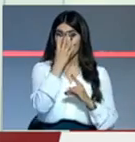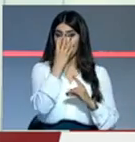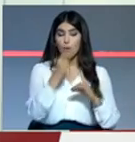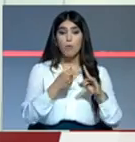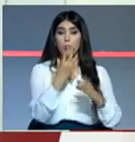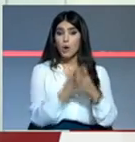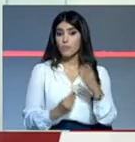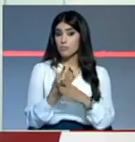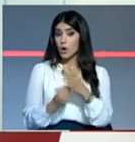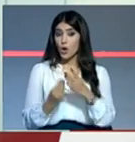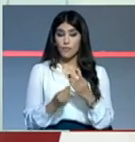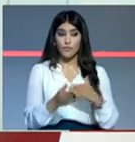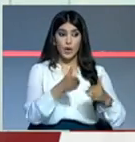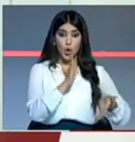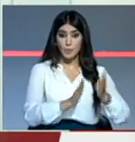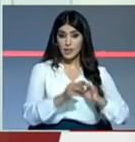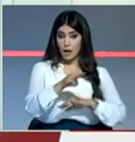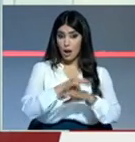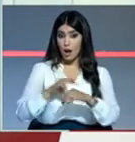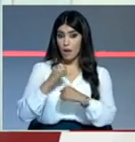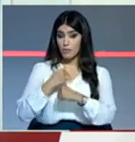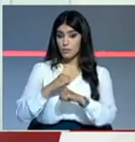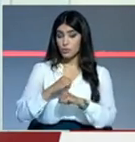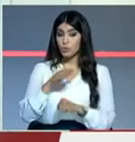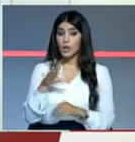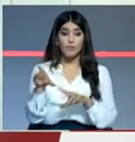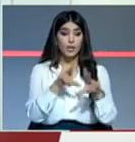اللي شيء